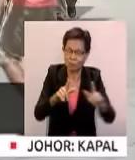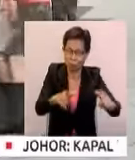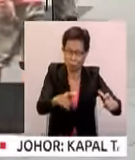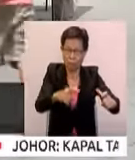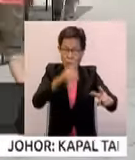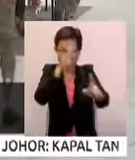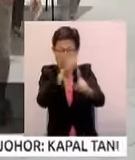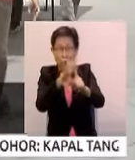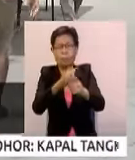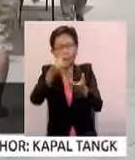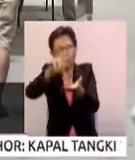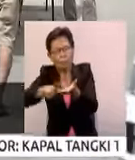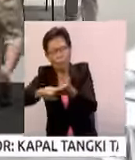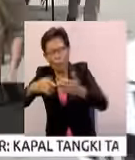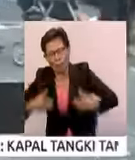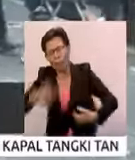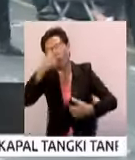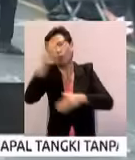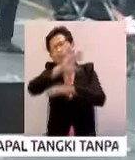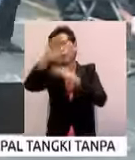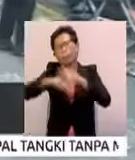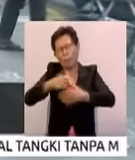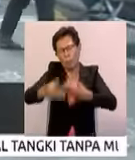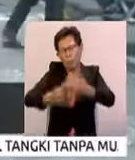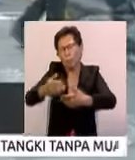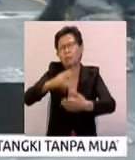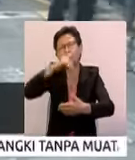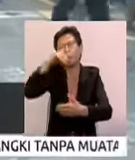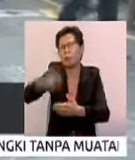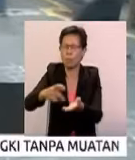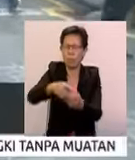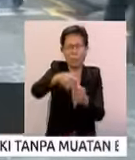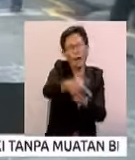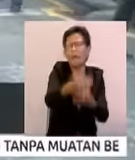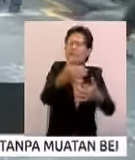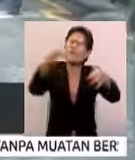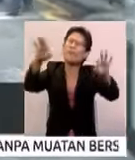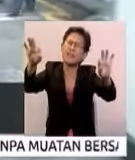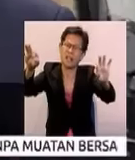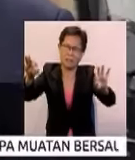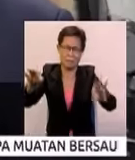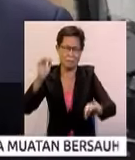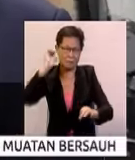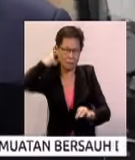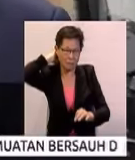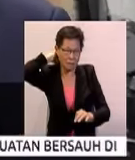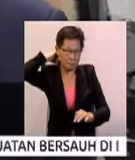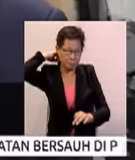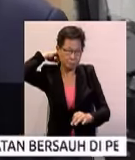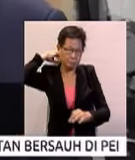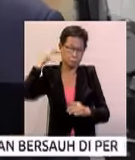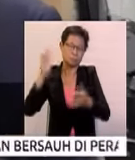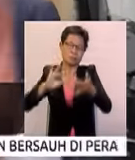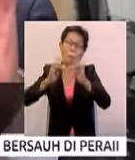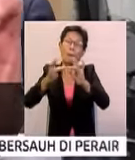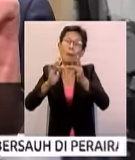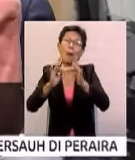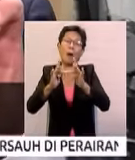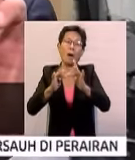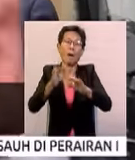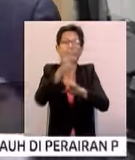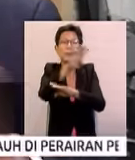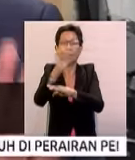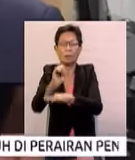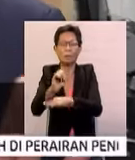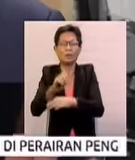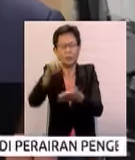saringan, kerana kesemua proses itu tidak memerlukan sebarang bayaran. Dah boleh log in dah, poker B40 untuk semak